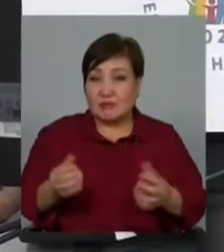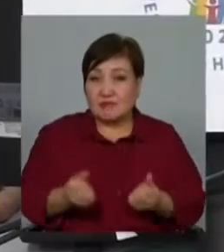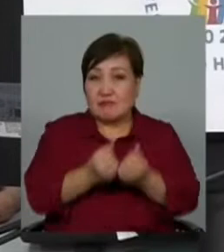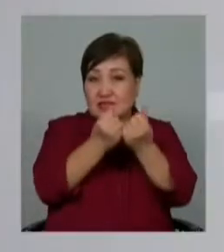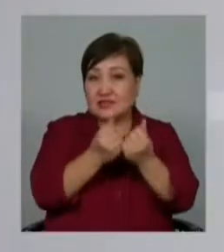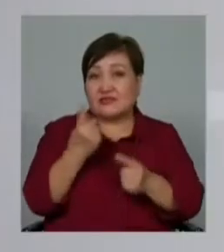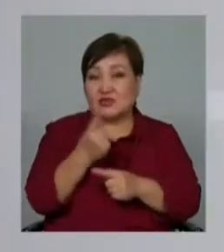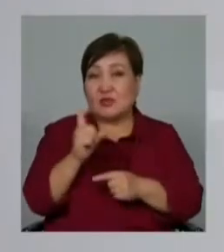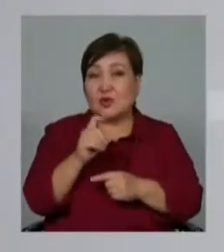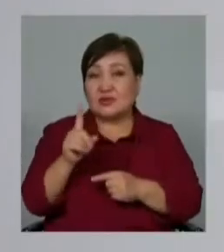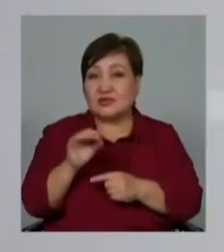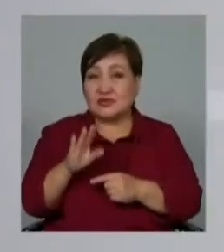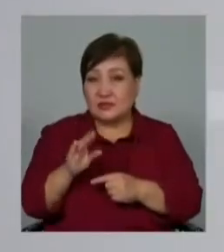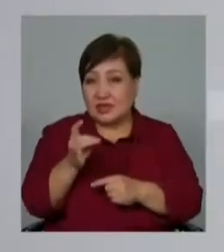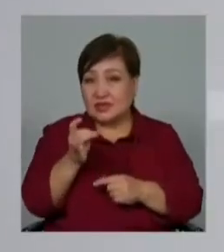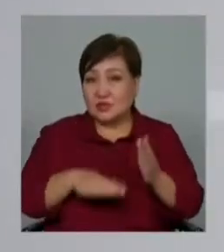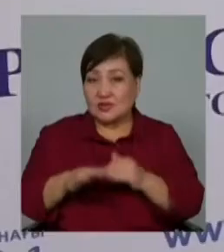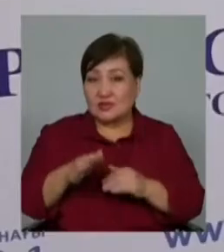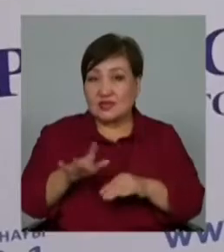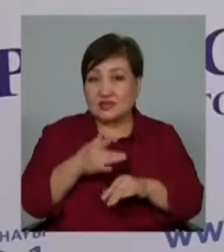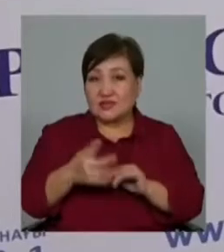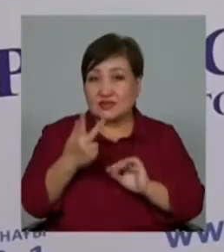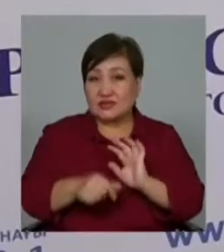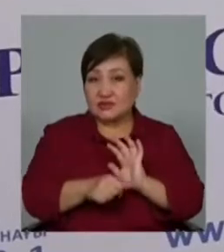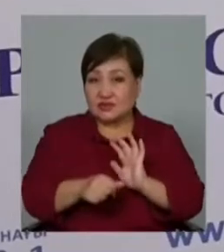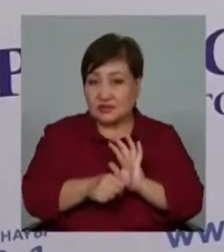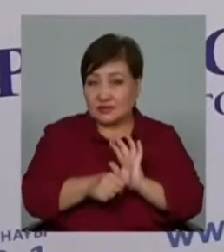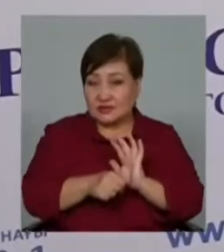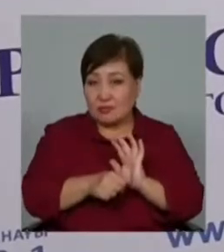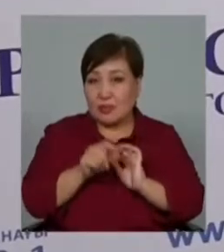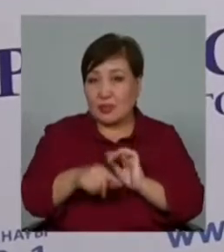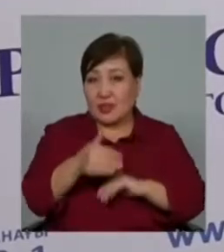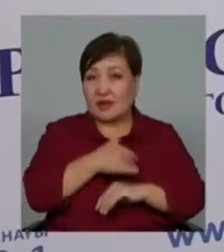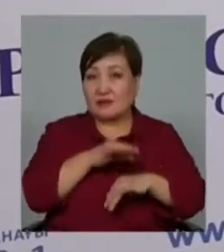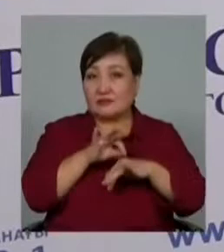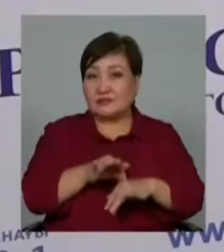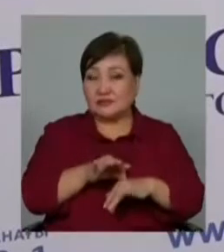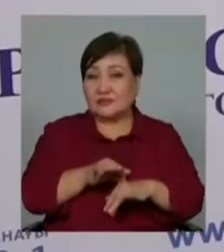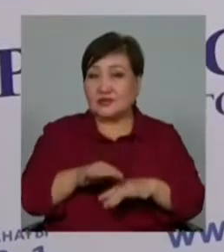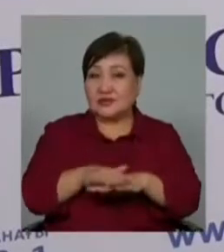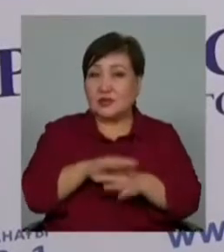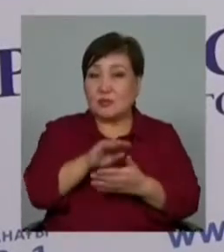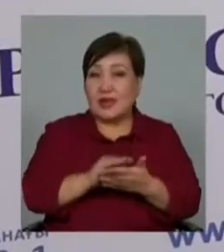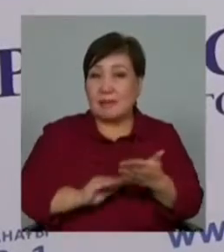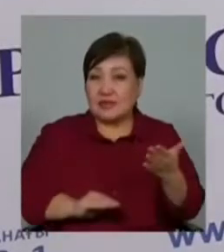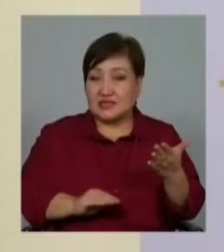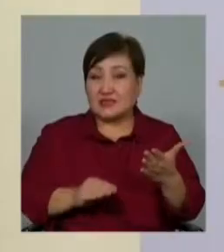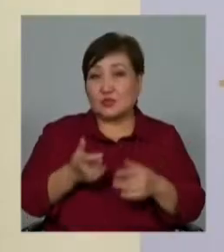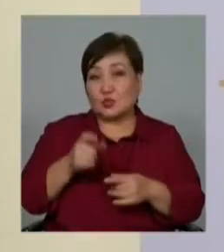Ауэзовском районе таковых насчитывается 36. Хочу пройти здесь онлайн-перепись, так как это удобно